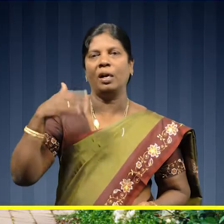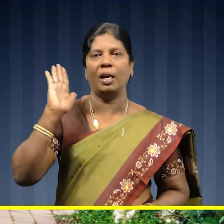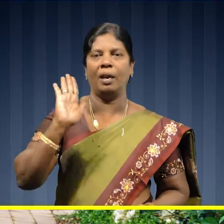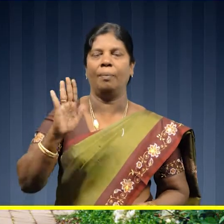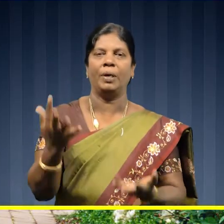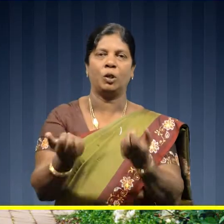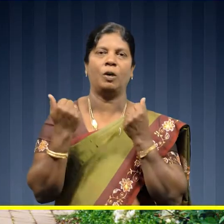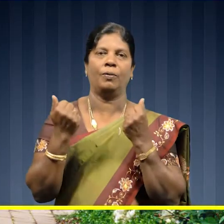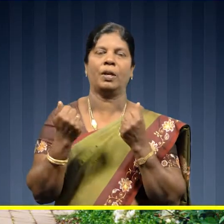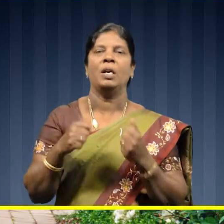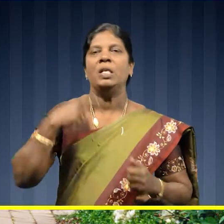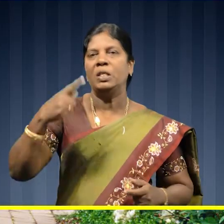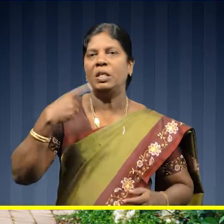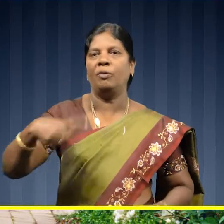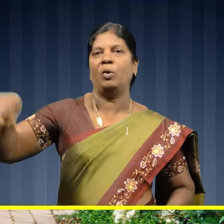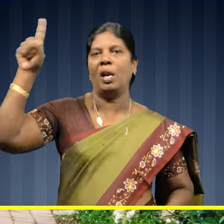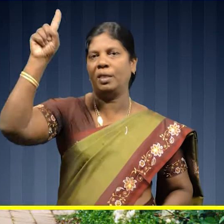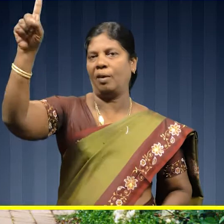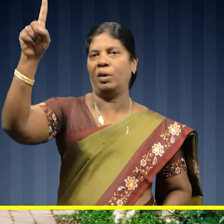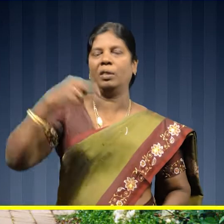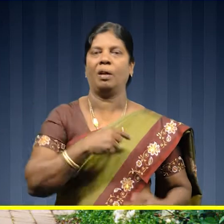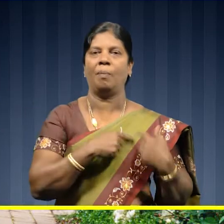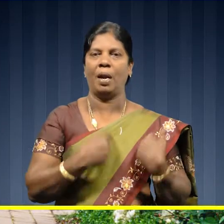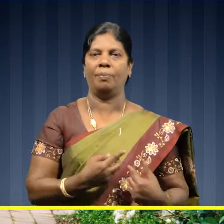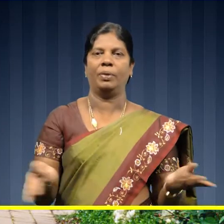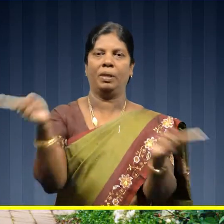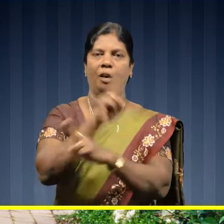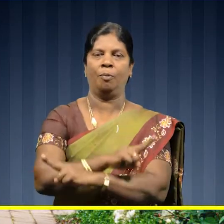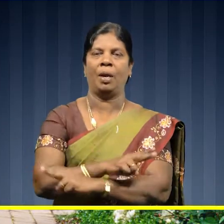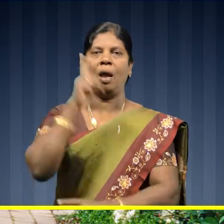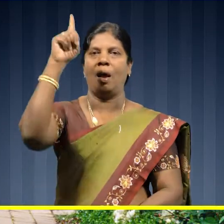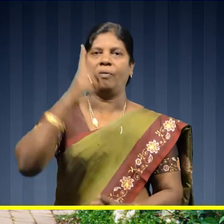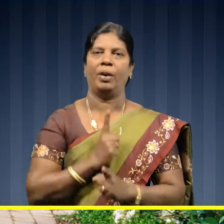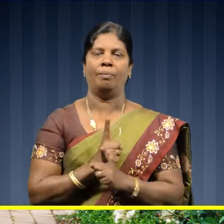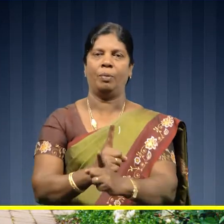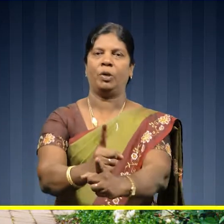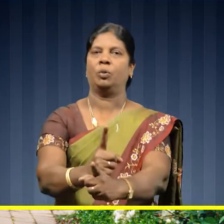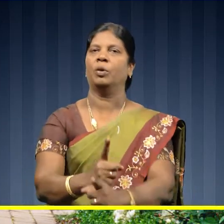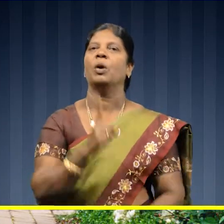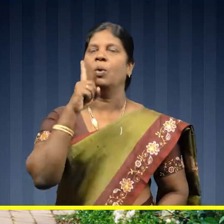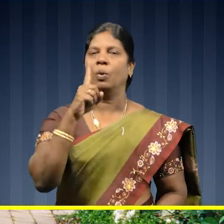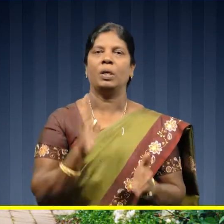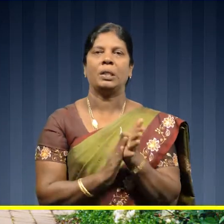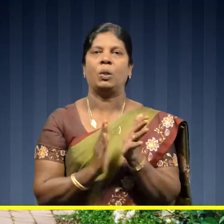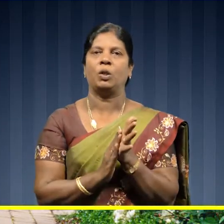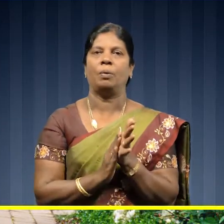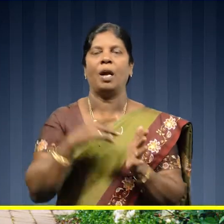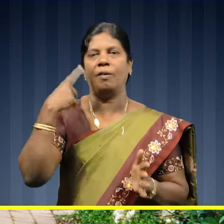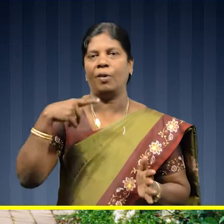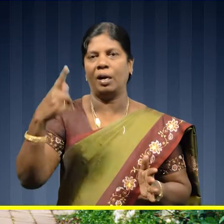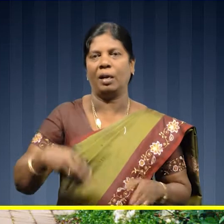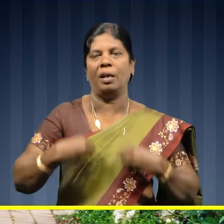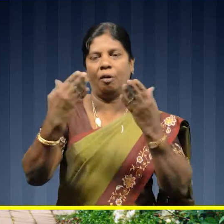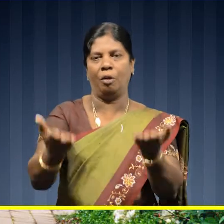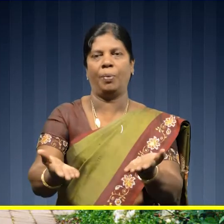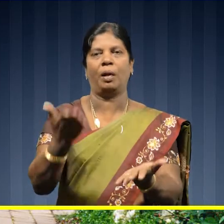வாழ்க்கையை பெற்றுக்கொள்வதற்கு ஜீவனுள்ள தேவனிடத்தில் மனம் திரும்பி அவரை பின்பற்றும் போது ஒரு சந்தோஷமான